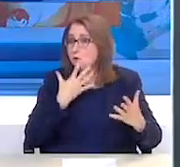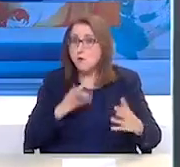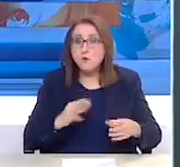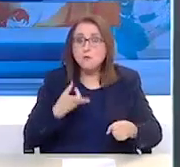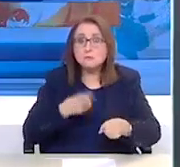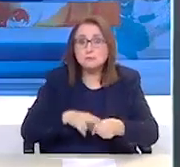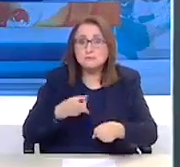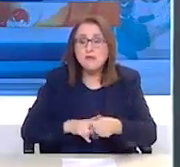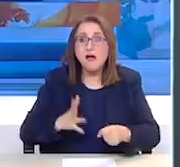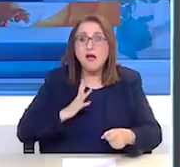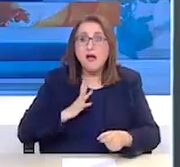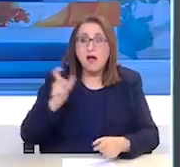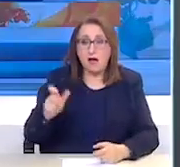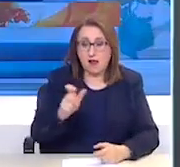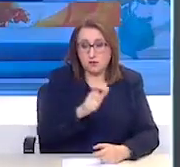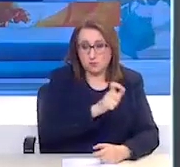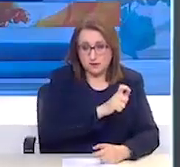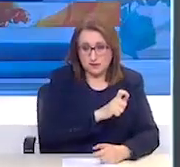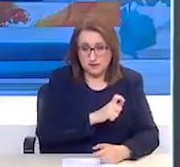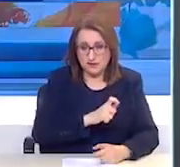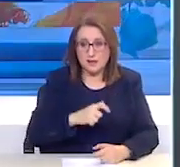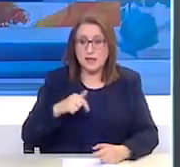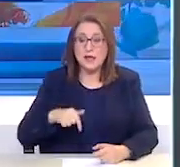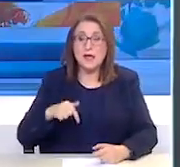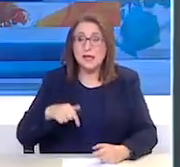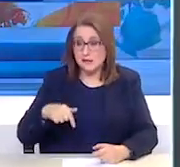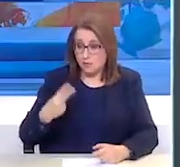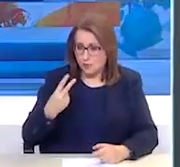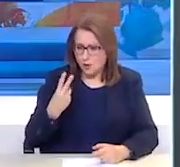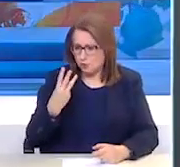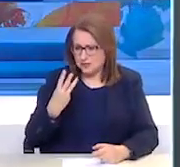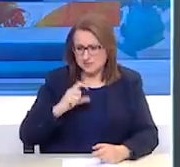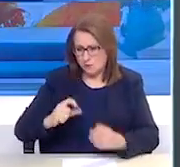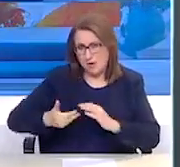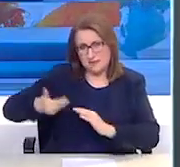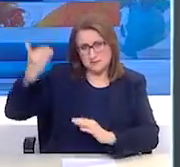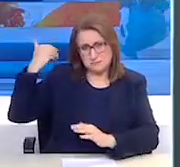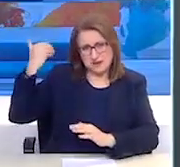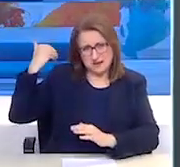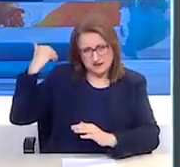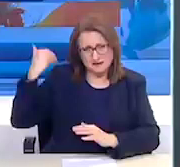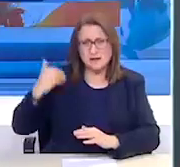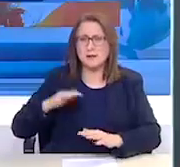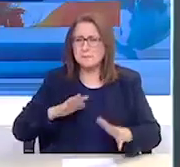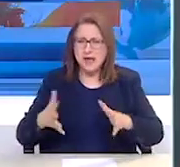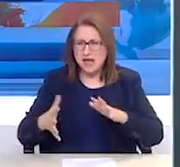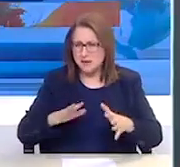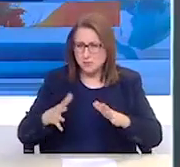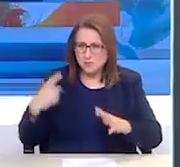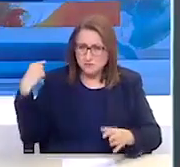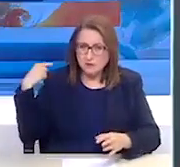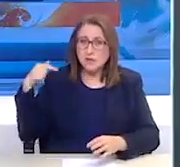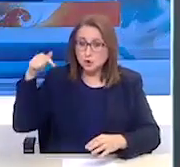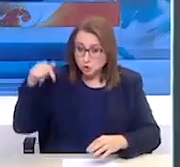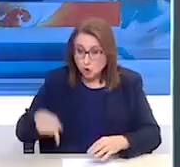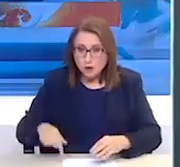ανέφερα αντιπροσωπεύουν την εικόνα της επιδημίας στη χώρα μας περίπου 2 με 3 εβδομάδες πριν, που είναι ο μέσος όρος των ημερών που απαιτείται για να φτάσει